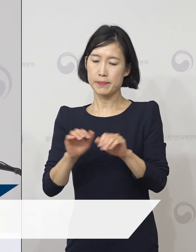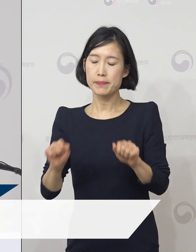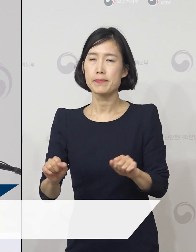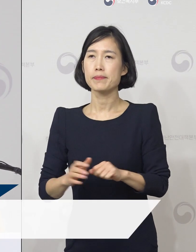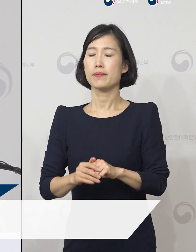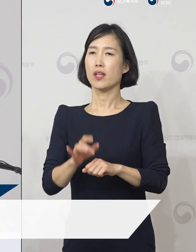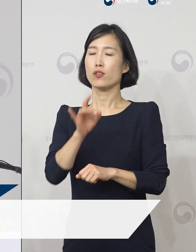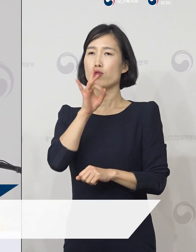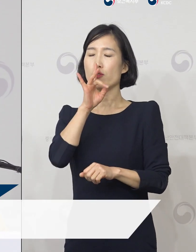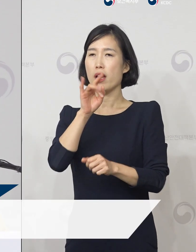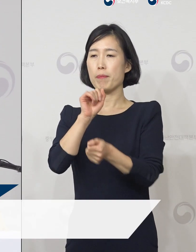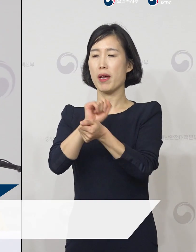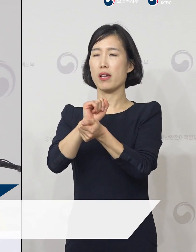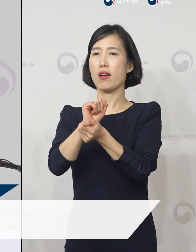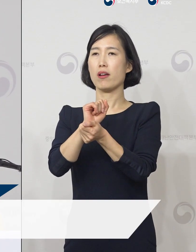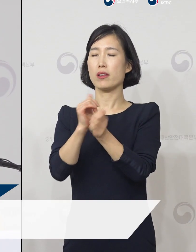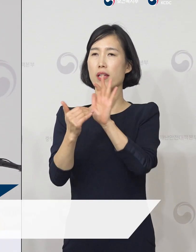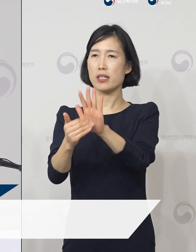안녕하십니까.